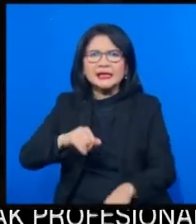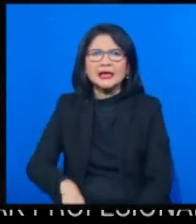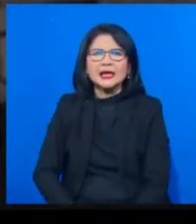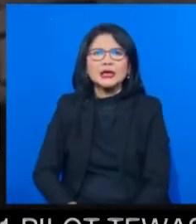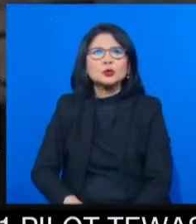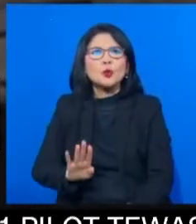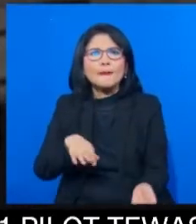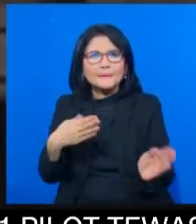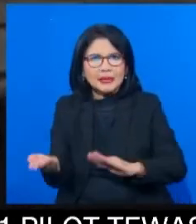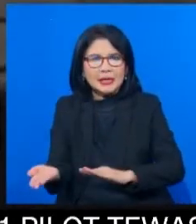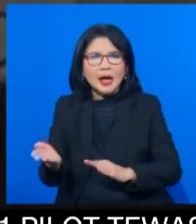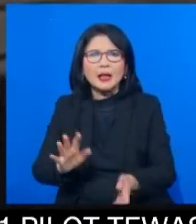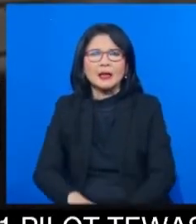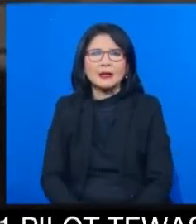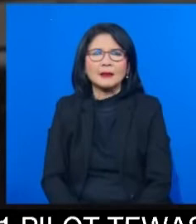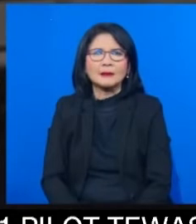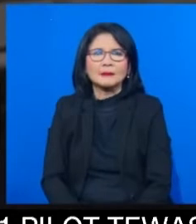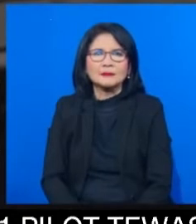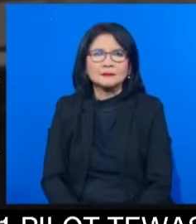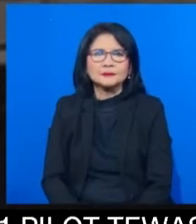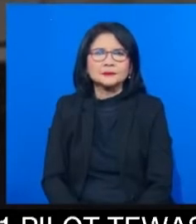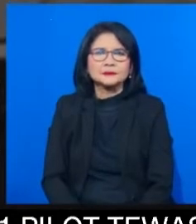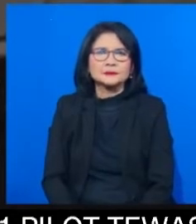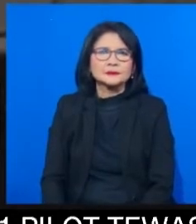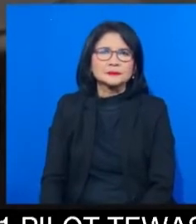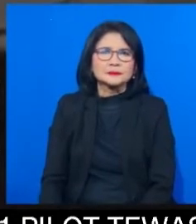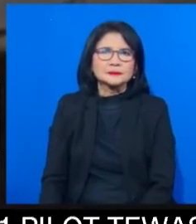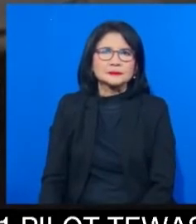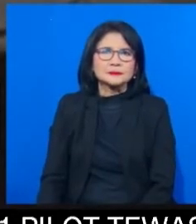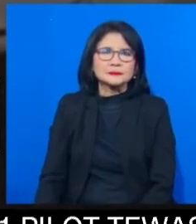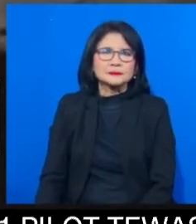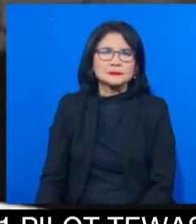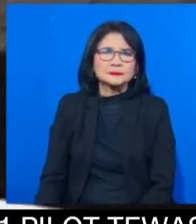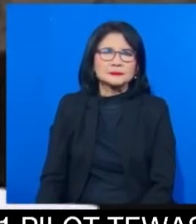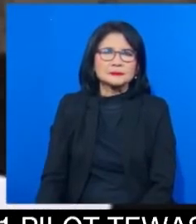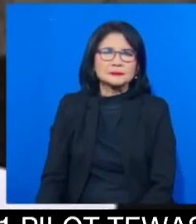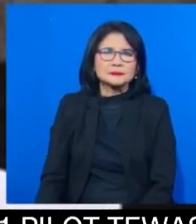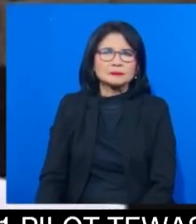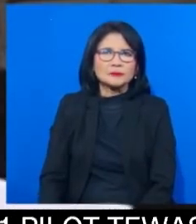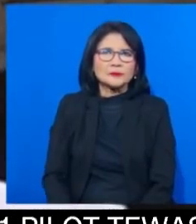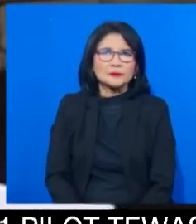dinyatakan meninggal di perairan daerah Bali. Tim Liputan CNN Indonesia.